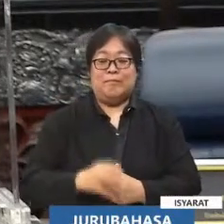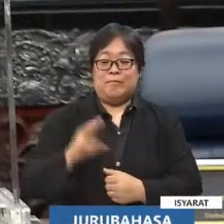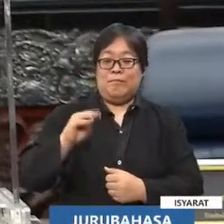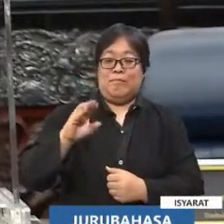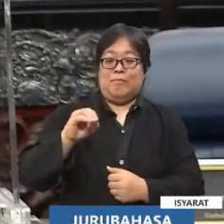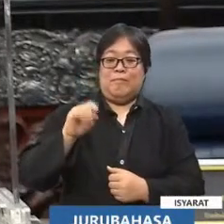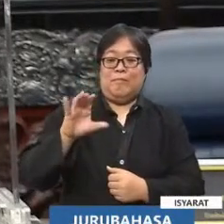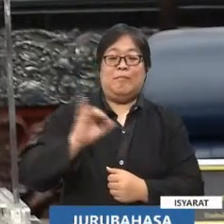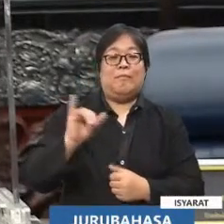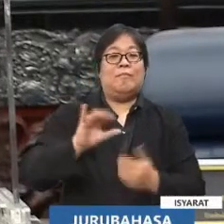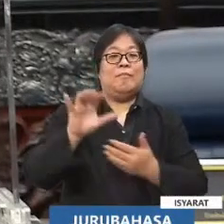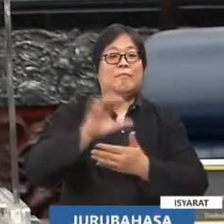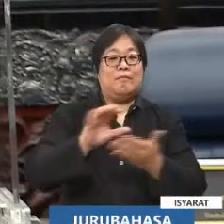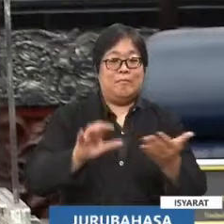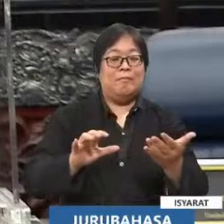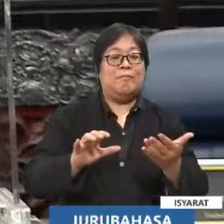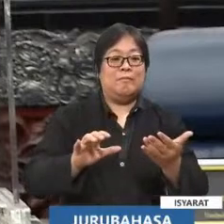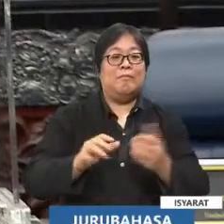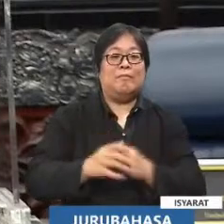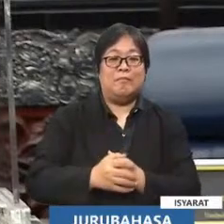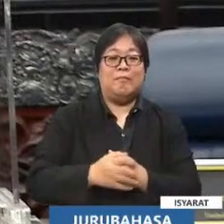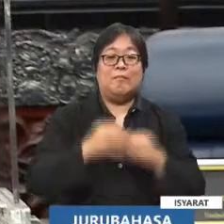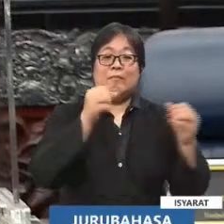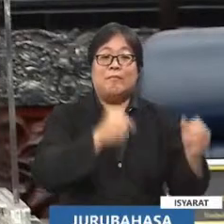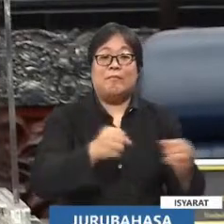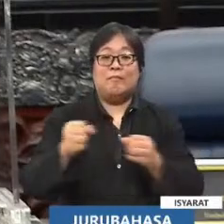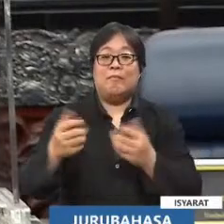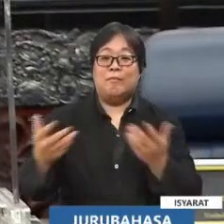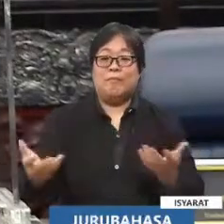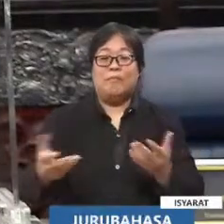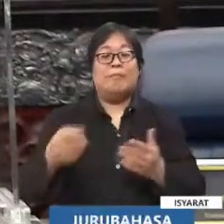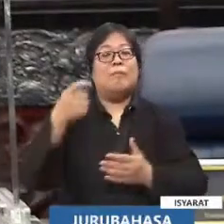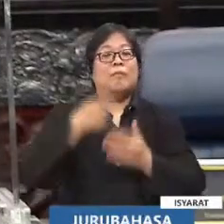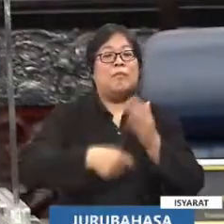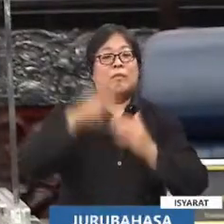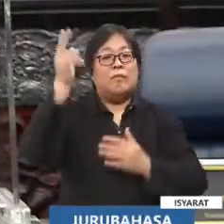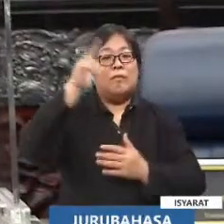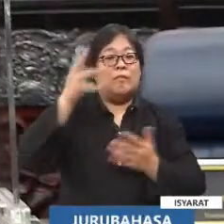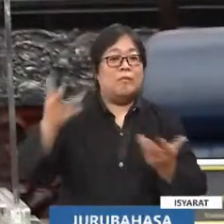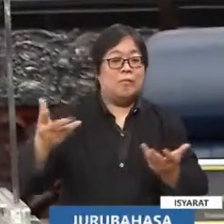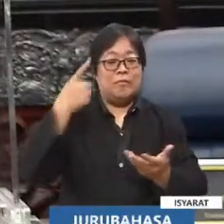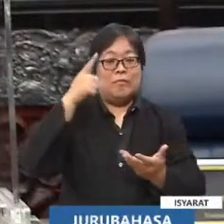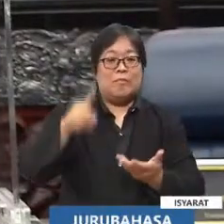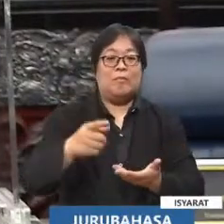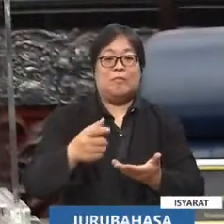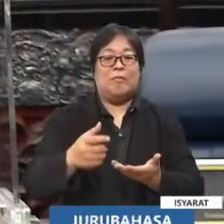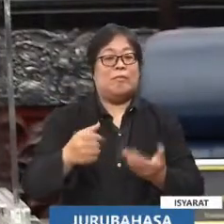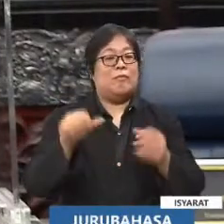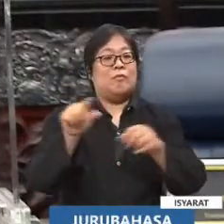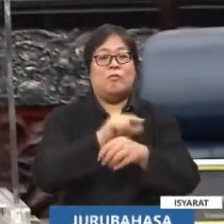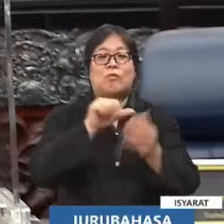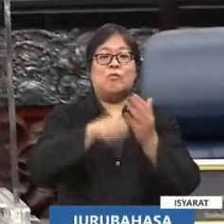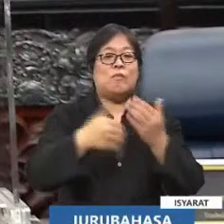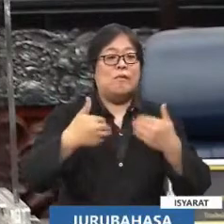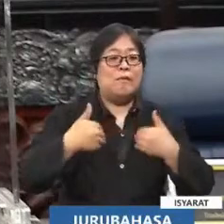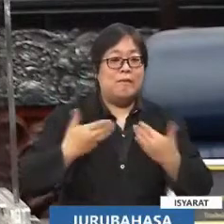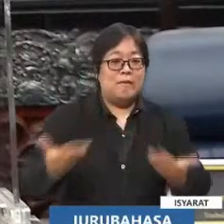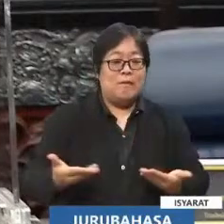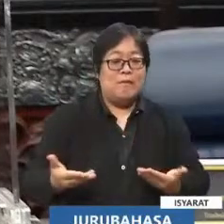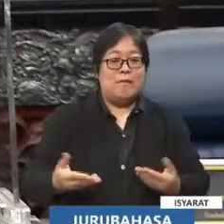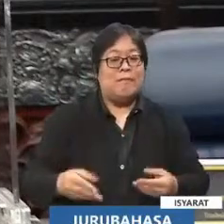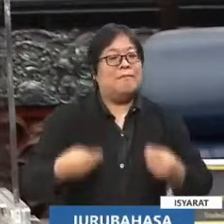MOTEC juga telah mengurangkan di mana strateginya adalah mengurangkan kos kerajaan dalam mengoptimalkan sumber yang sedia ada sebagai tanda